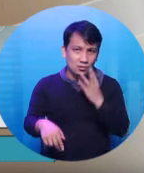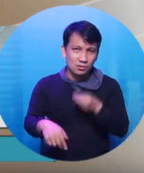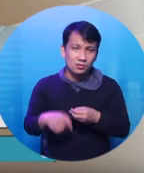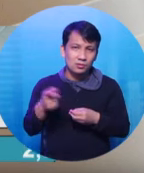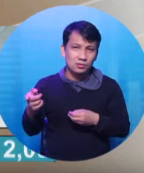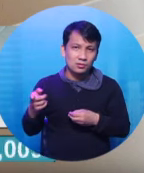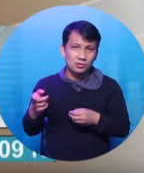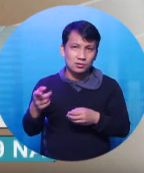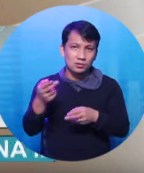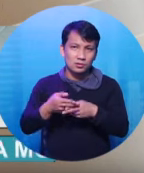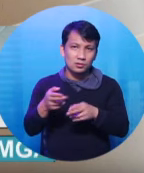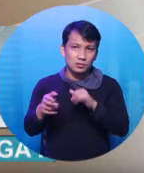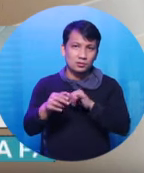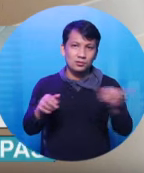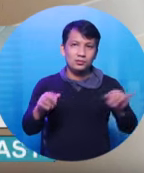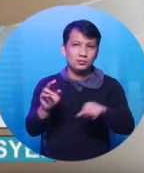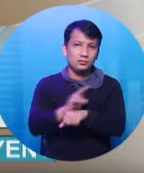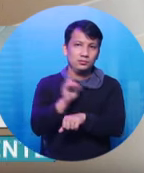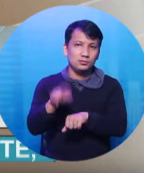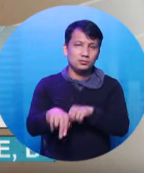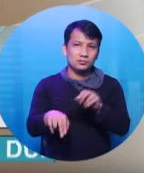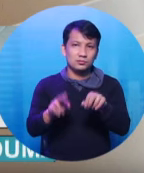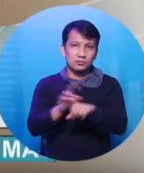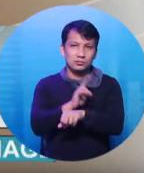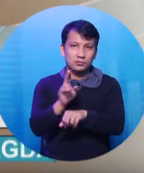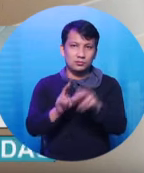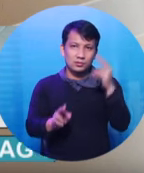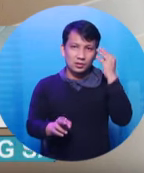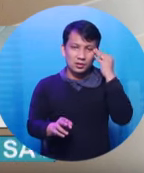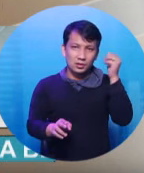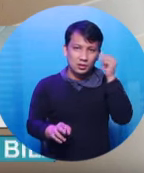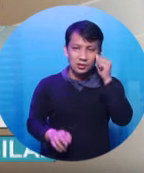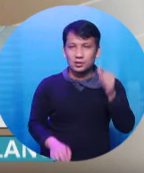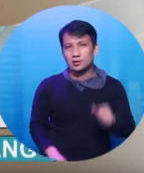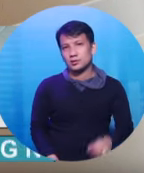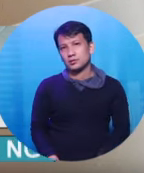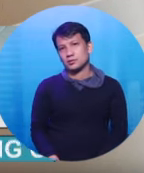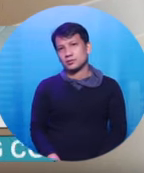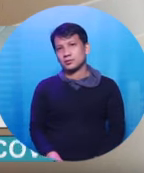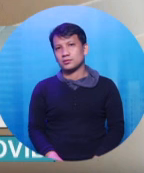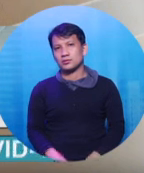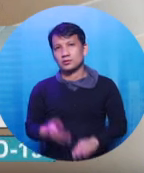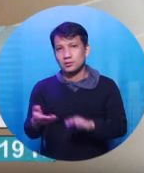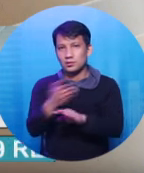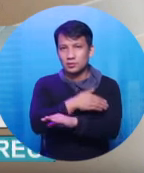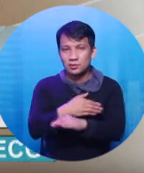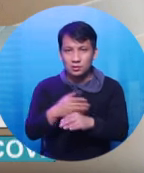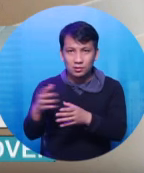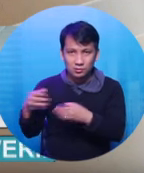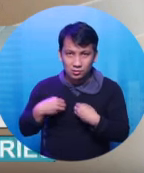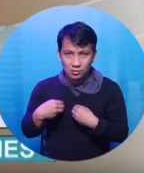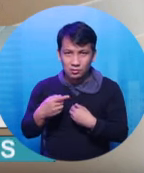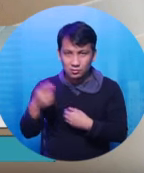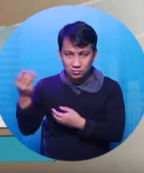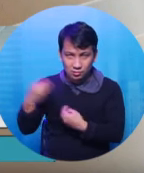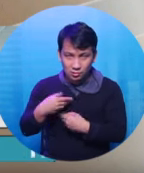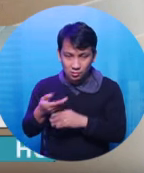mo, si Mark ang gumagamit na yan. Nung bago kayo ni Mark, ginamit yan ni Usol sa